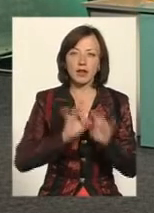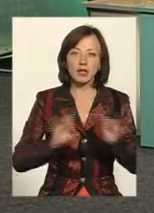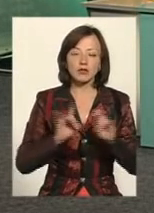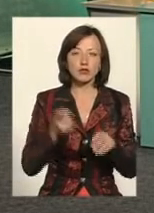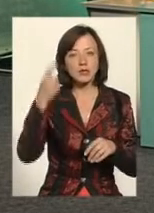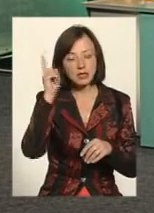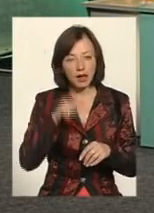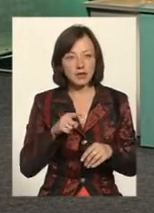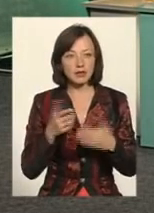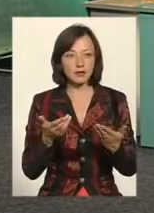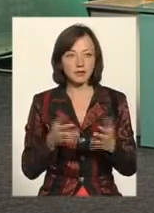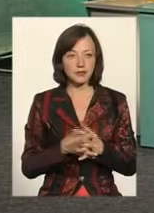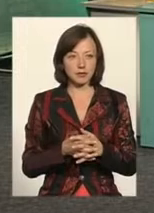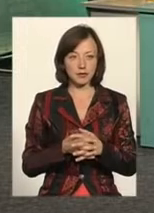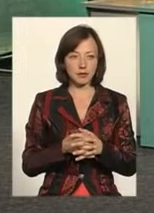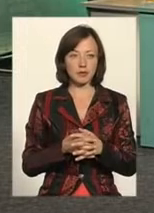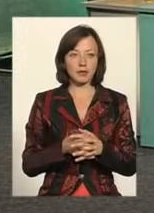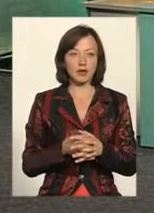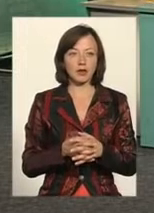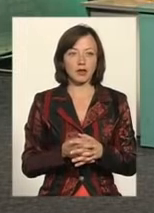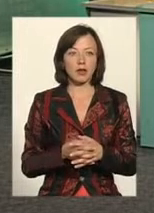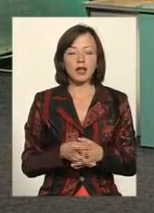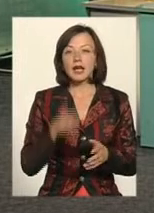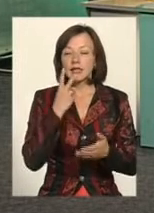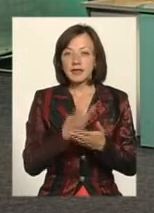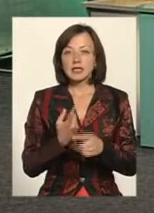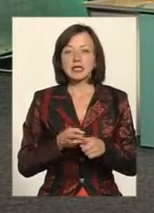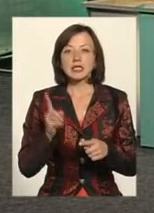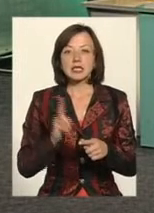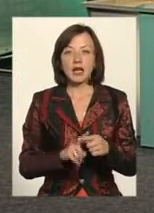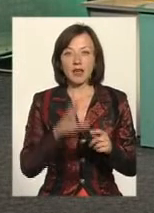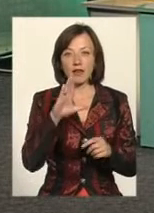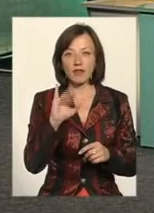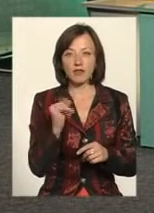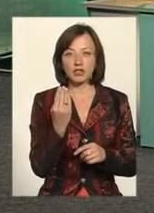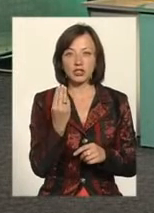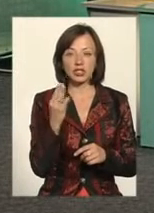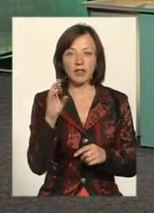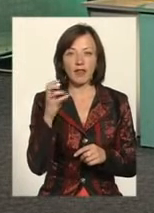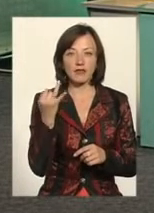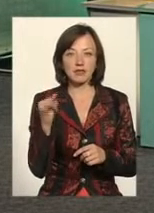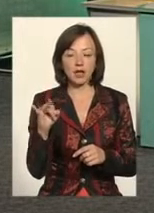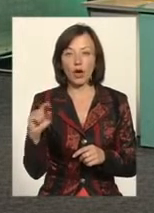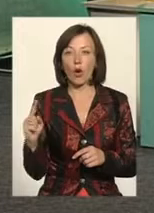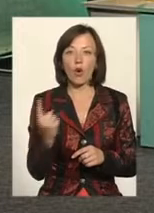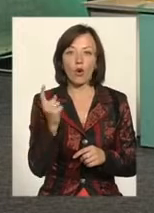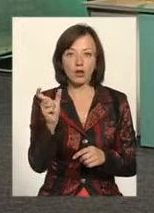потрібно знати виборцям, щоб не наступити на ті самі грабні. Це Вишневський, одна